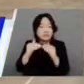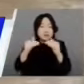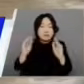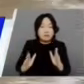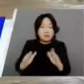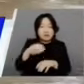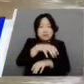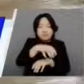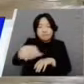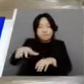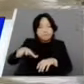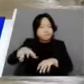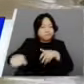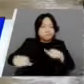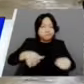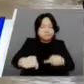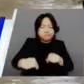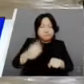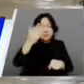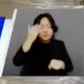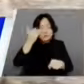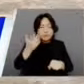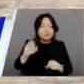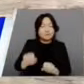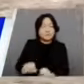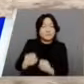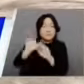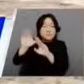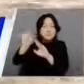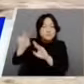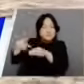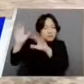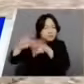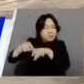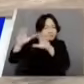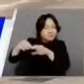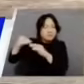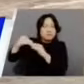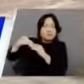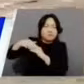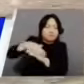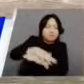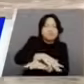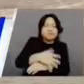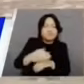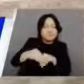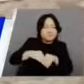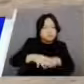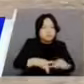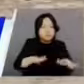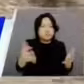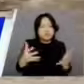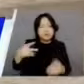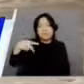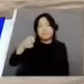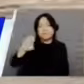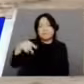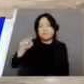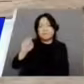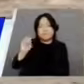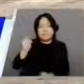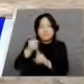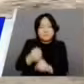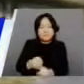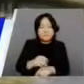Lumagasa kasi ang tubig na naibon sa bundok dahil sa mga pagulang dulot ng bagyong Pepito. Natumba rin ang poste ng kuryente kaya pinutol muna